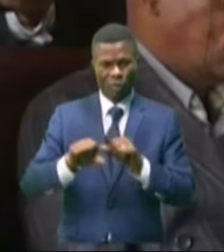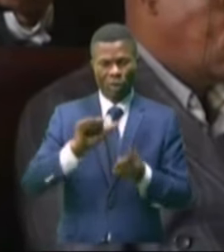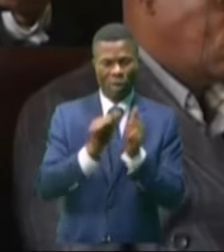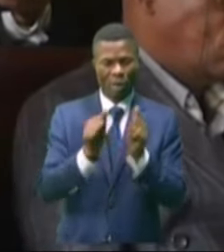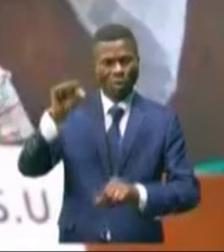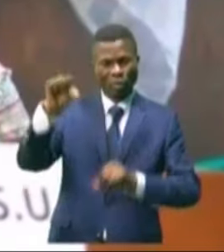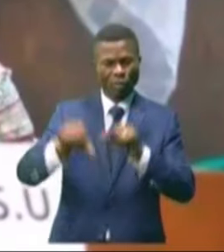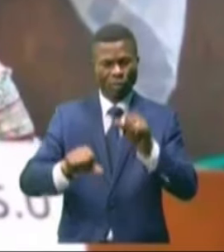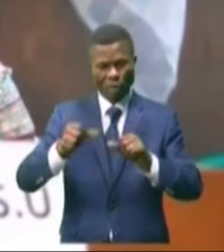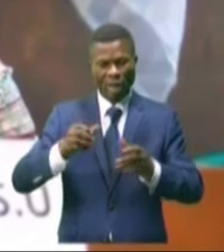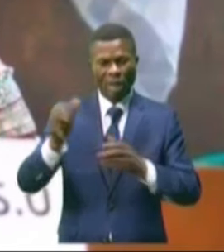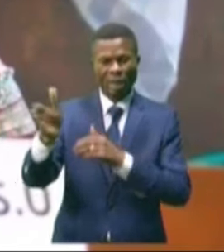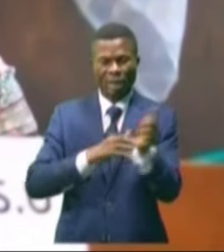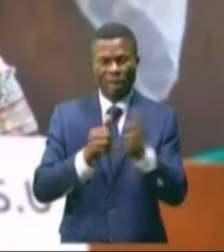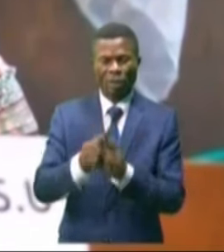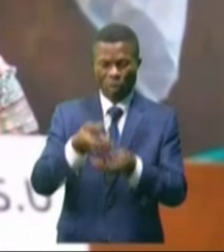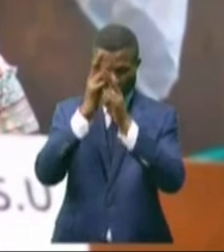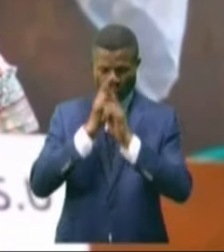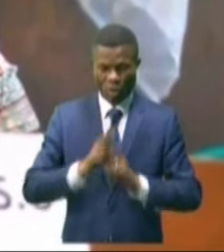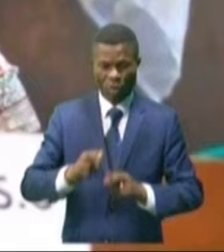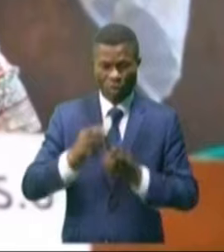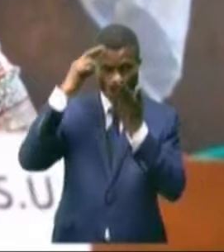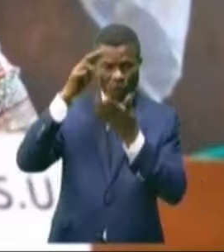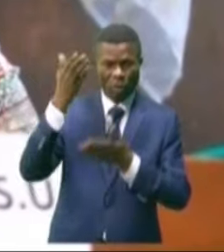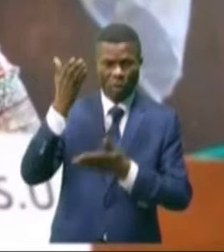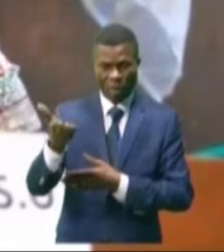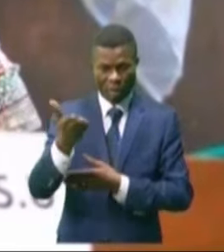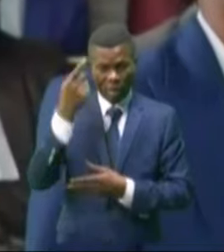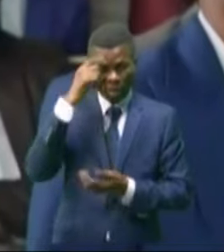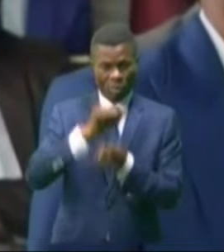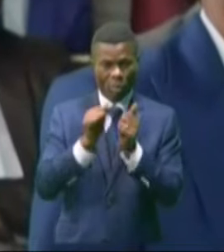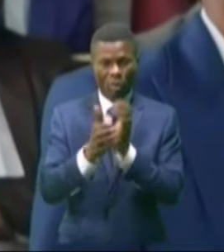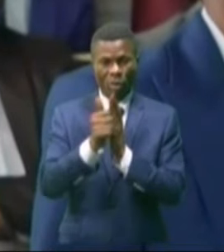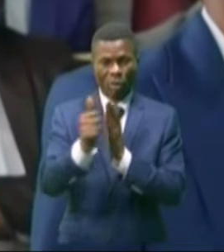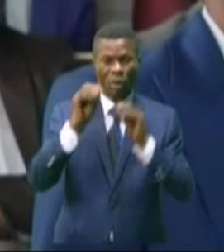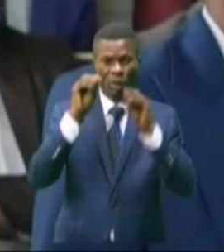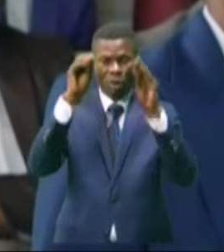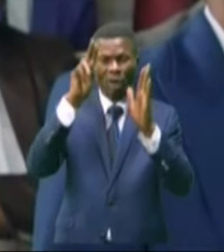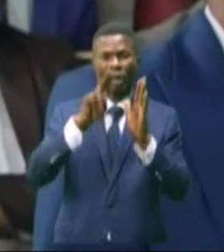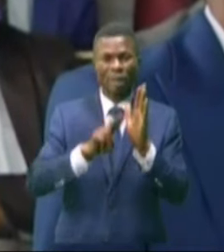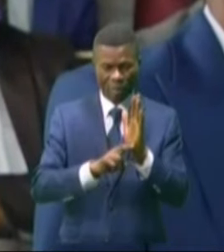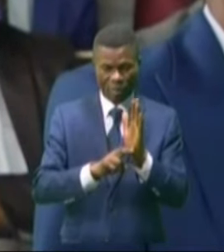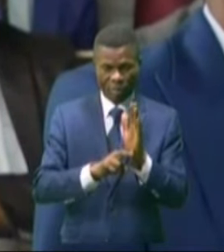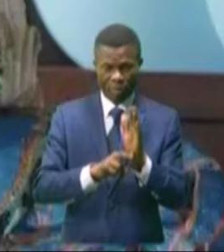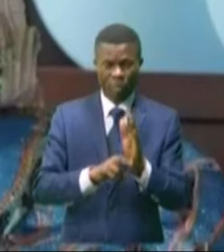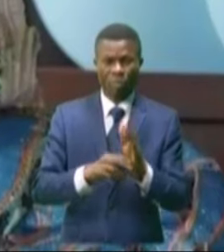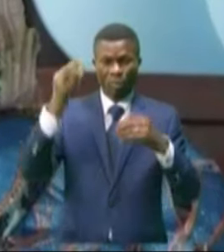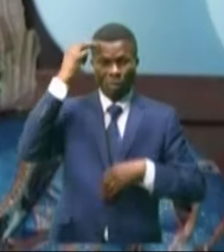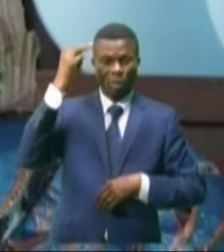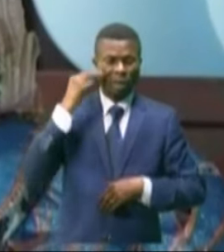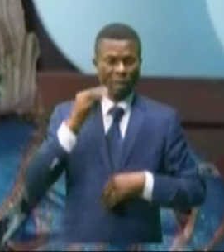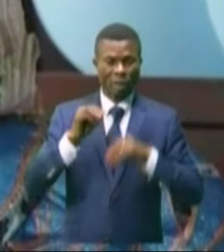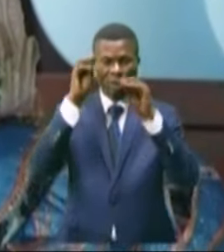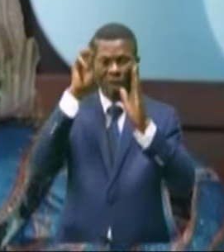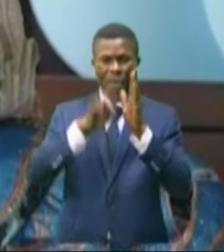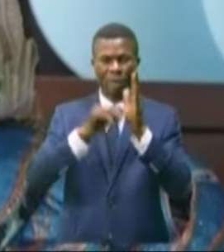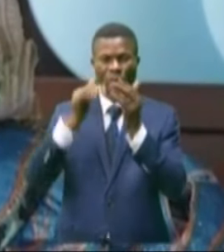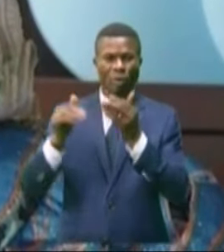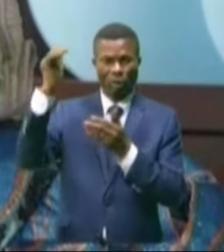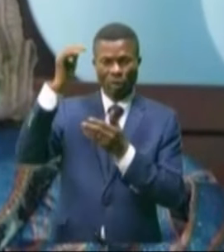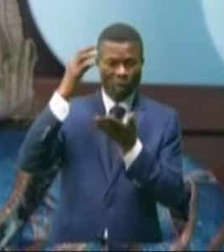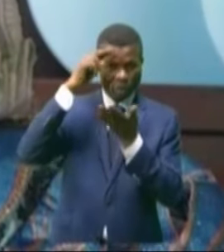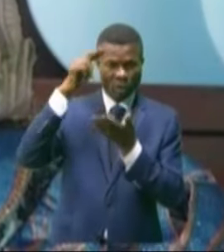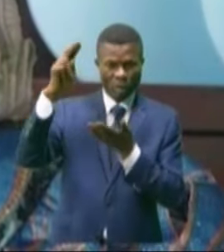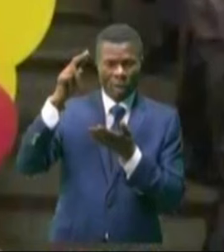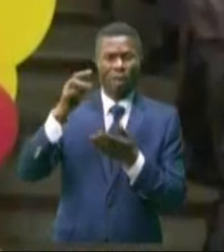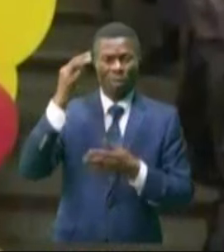qui ternissent l'image de son secteur. Concernant la qualité de l'enseignement, la patronne de l'enseignement supérieur et